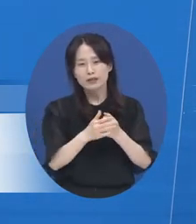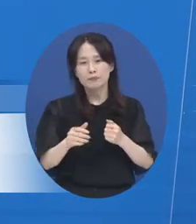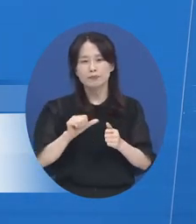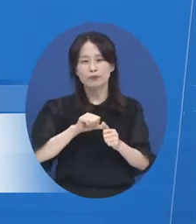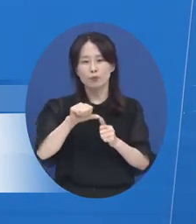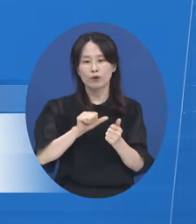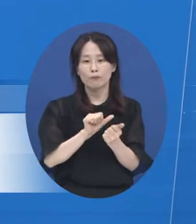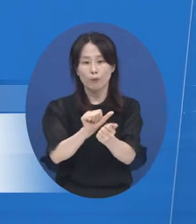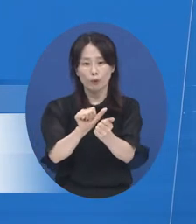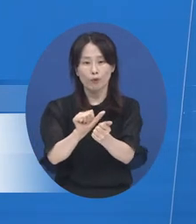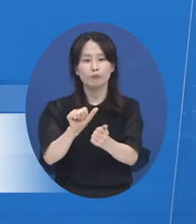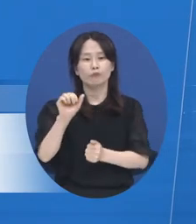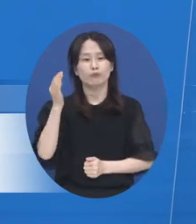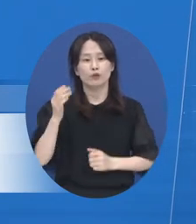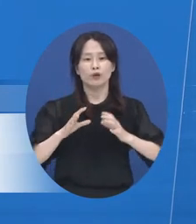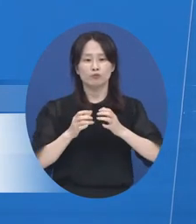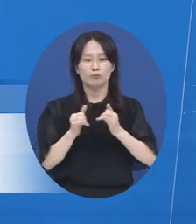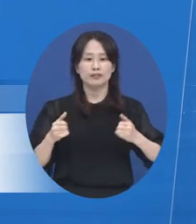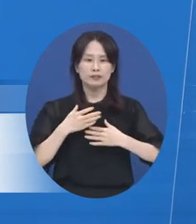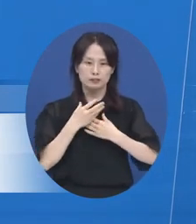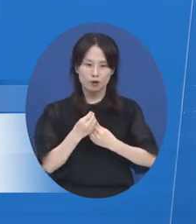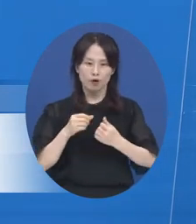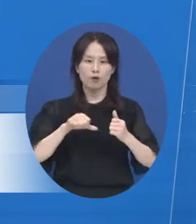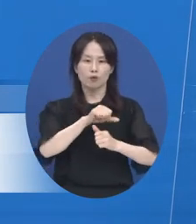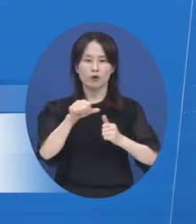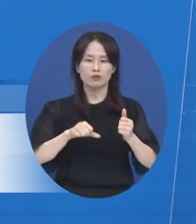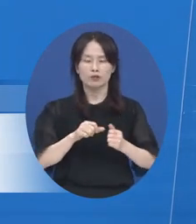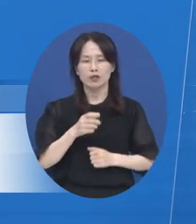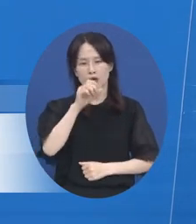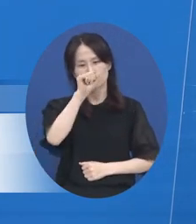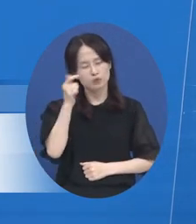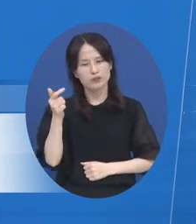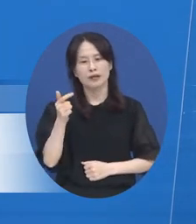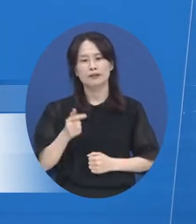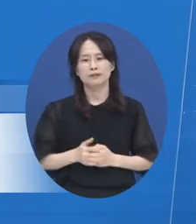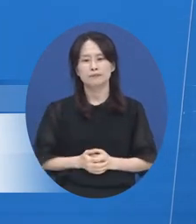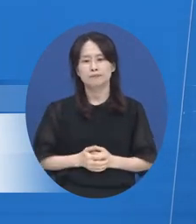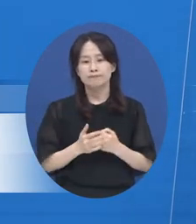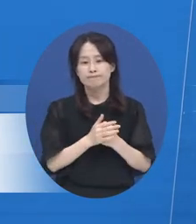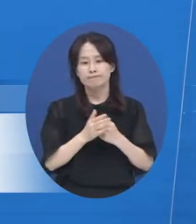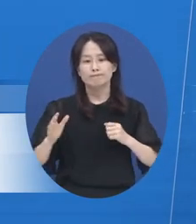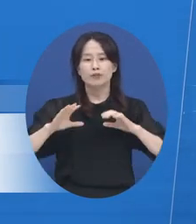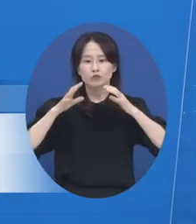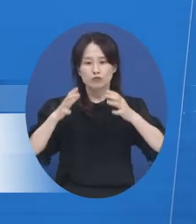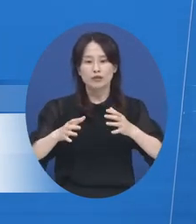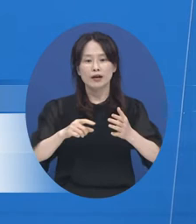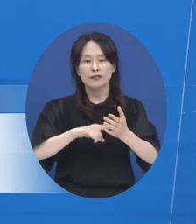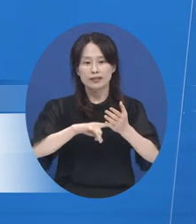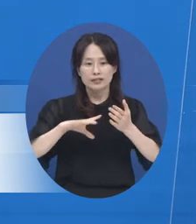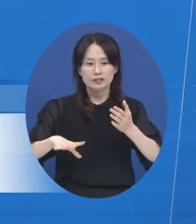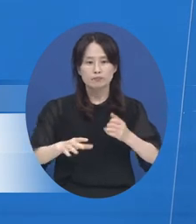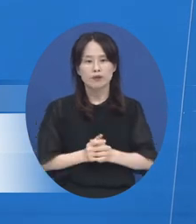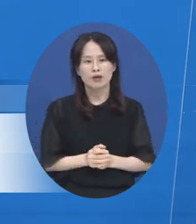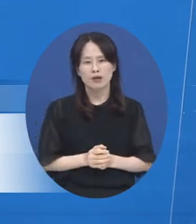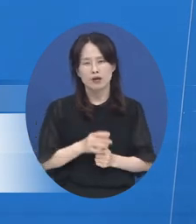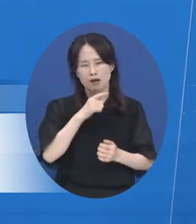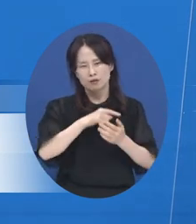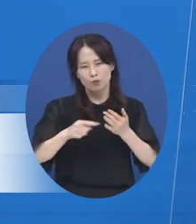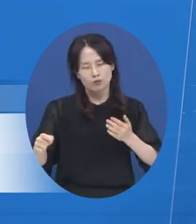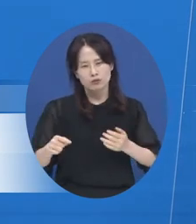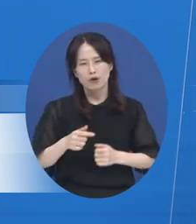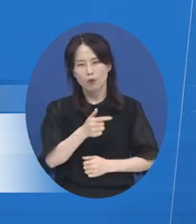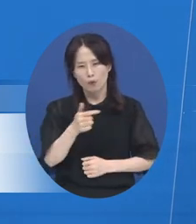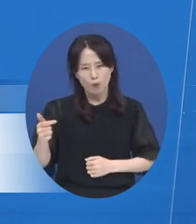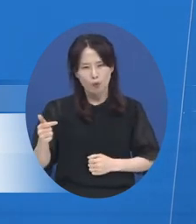환경오염을 일으켜 국민 안전과 환경에 부정적인 영향을 미치고 국가에서의 막대한